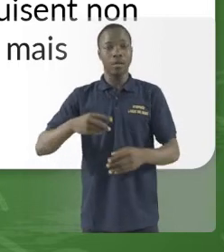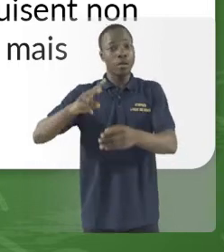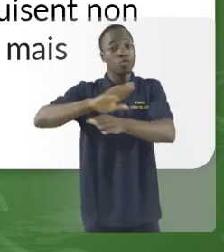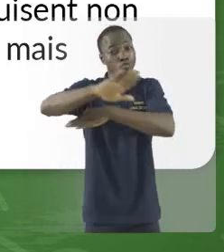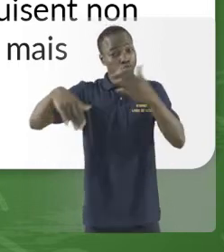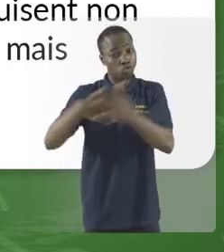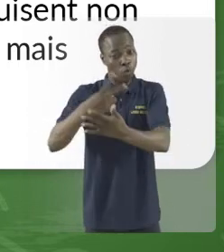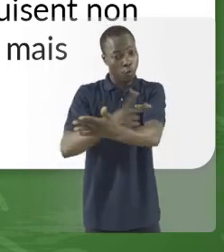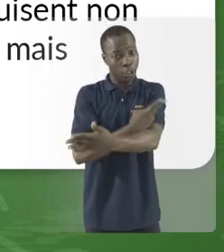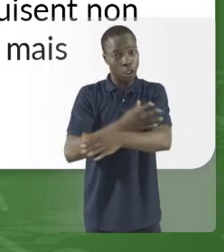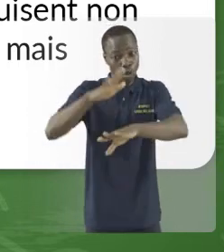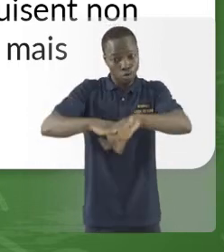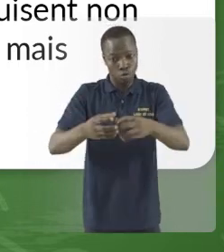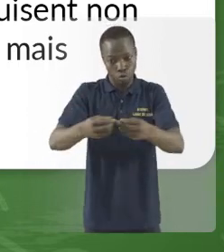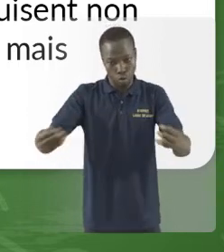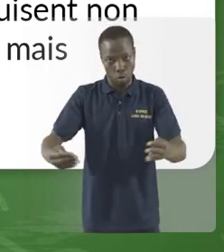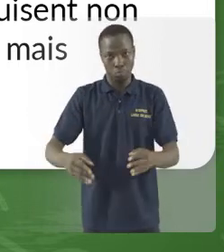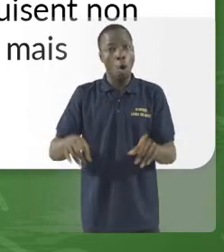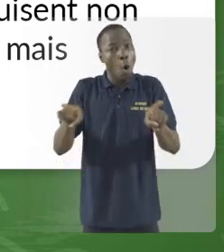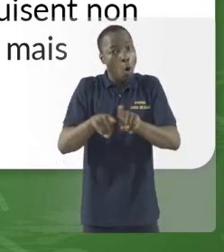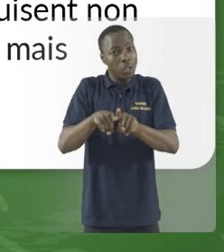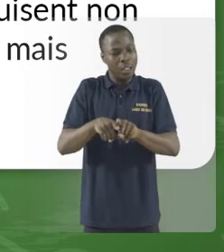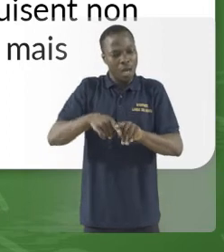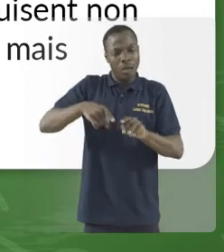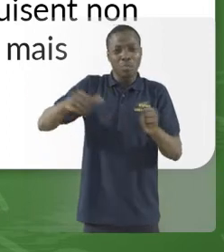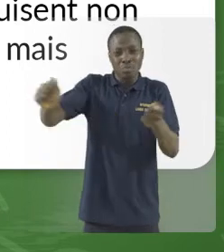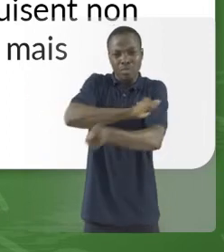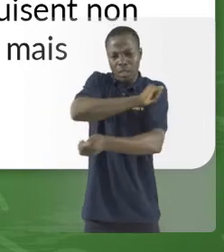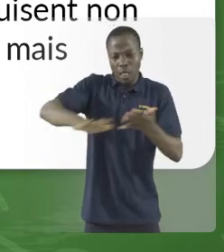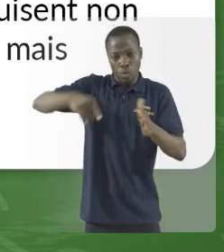mais surtout la structure profonde du sol.